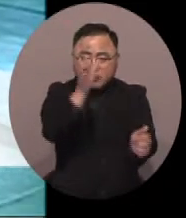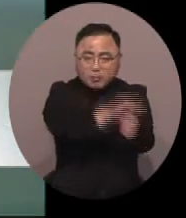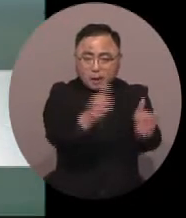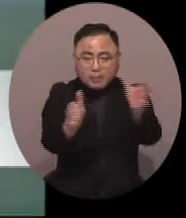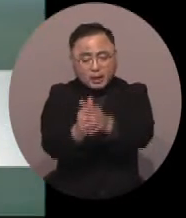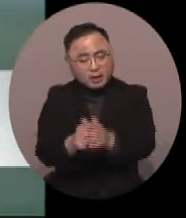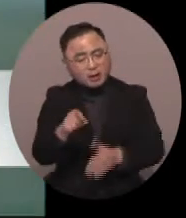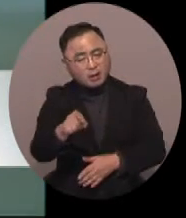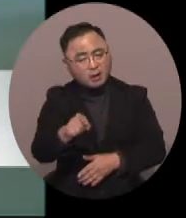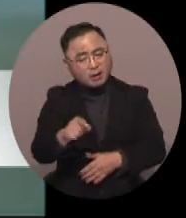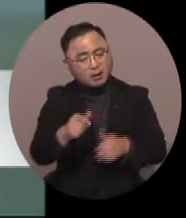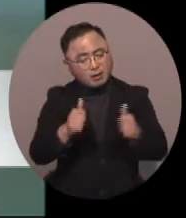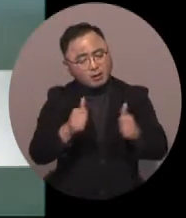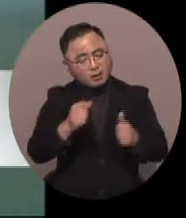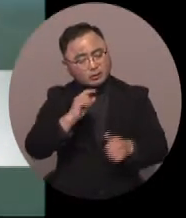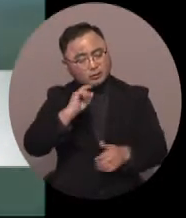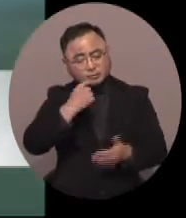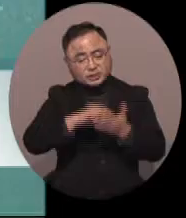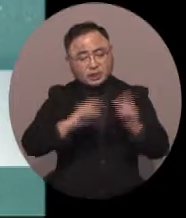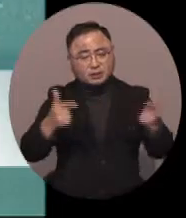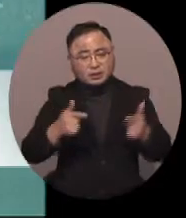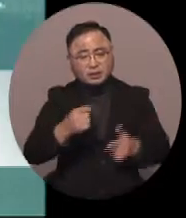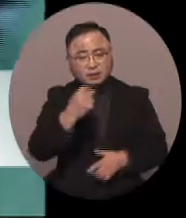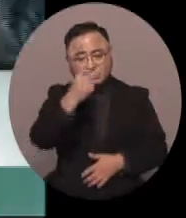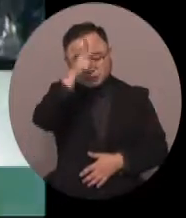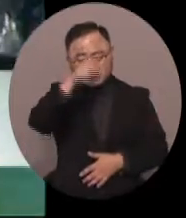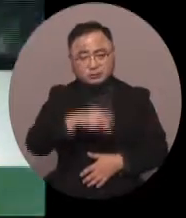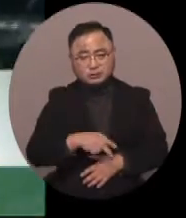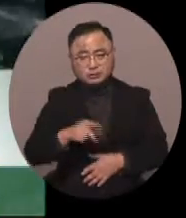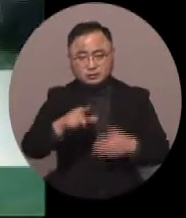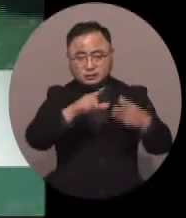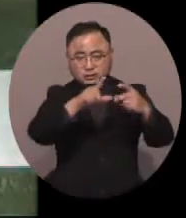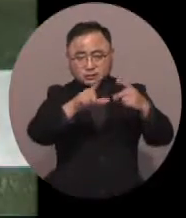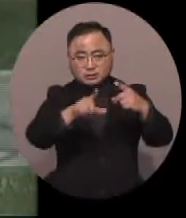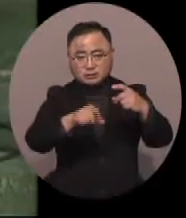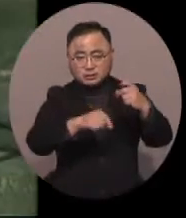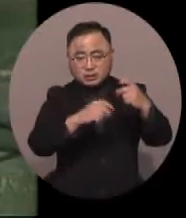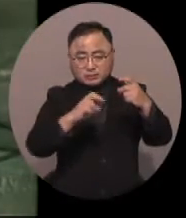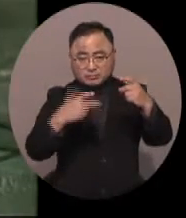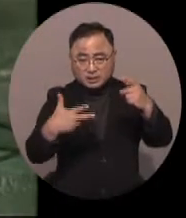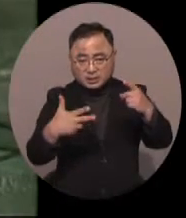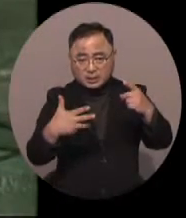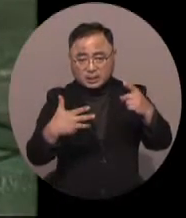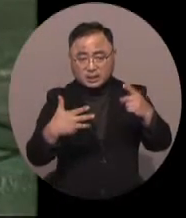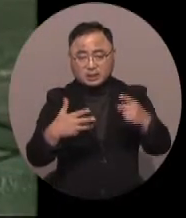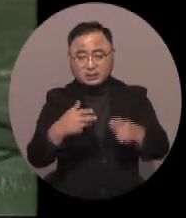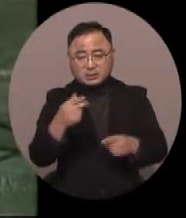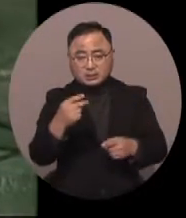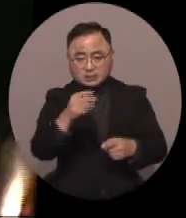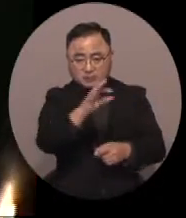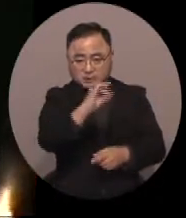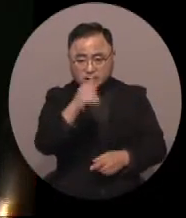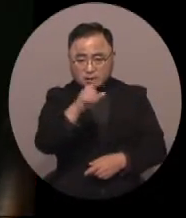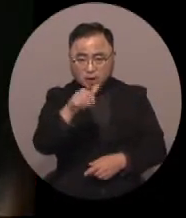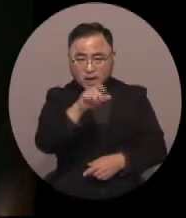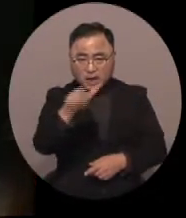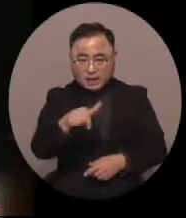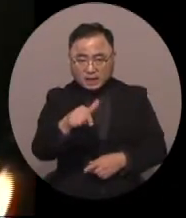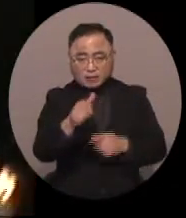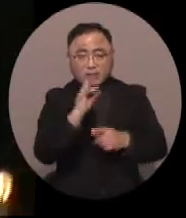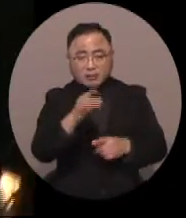입증이 쉽지 않을 전망이며 검찰은 오는 28일 2차 공판에서 이정학에 대한 분리증인신문을 진행할